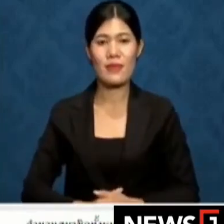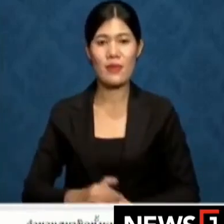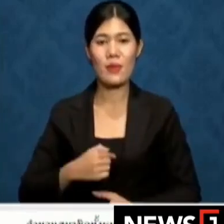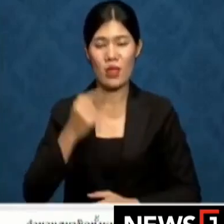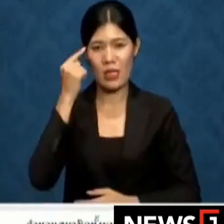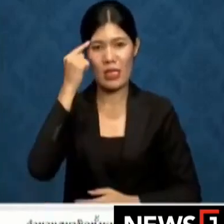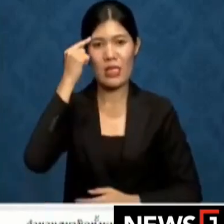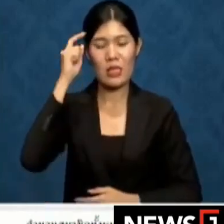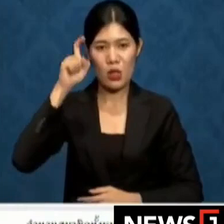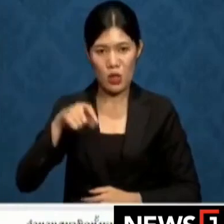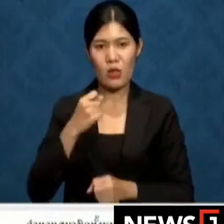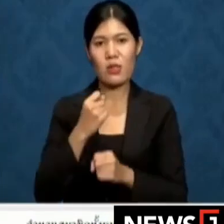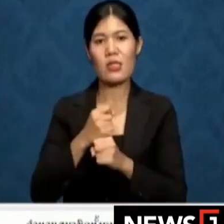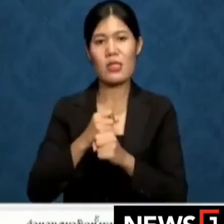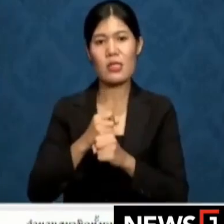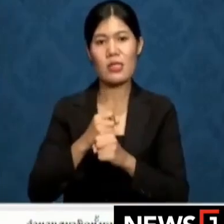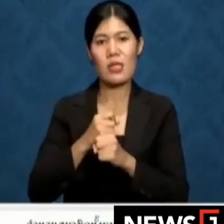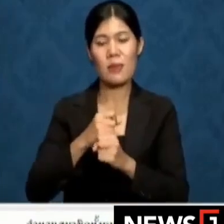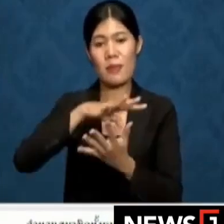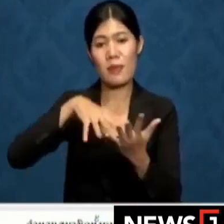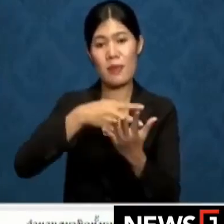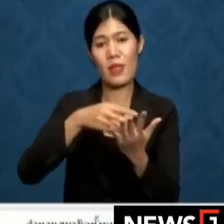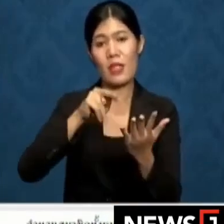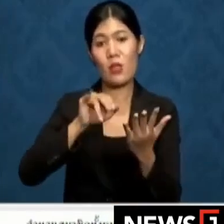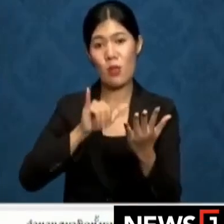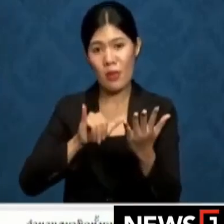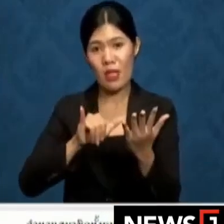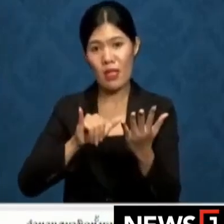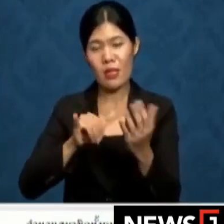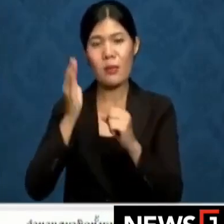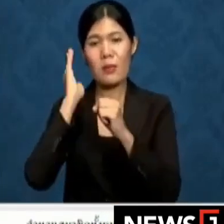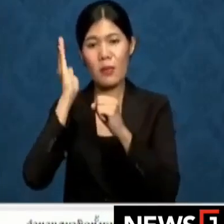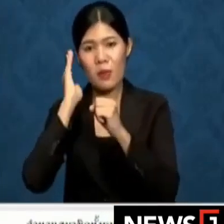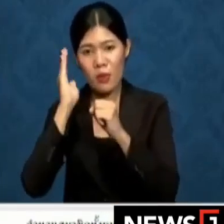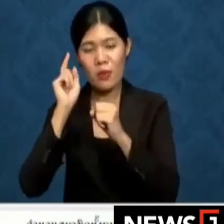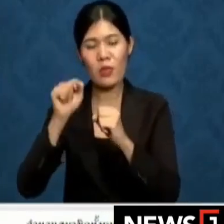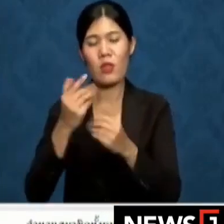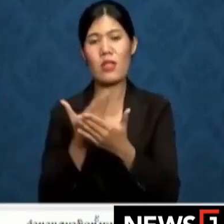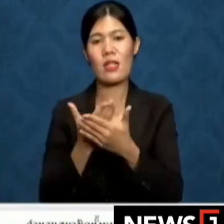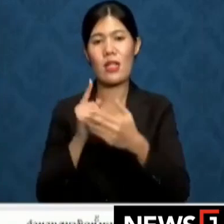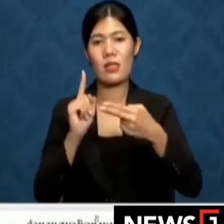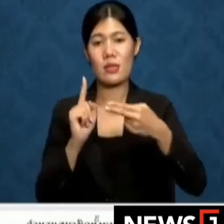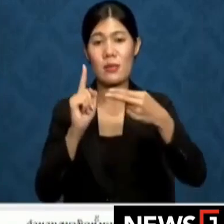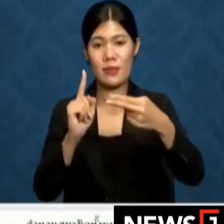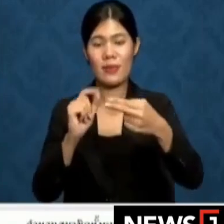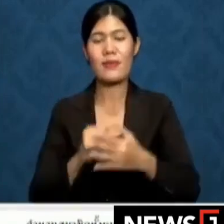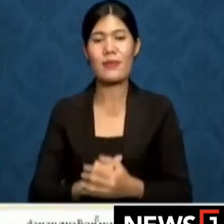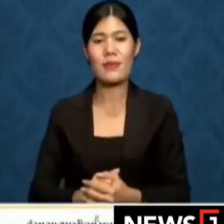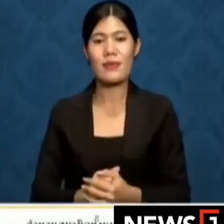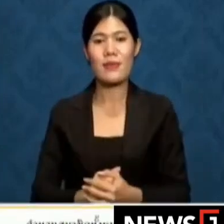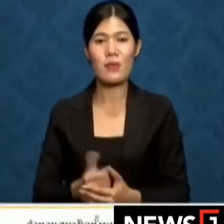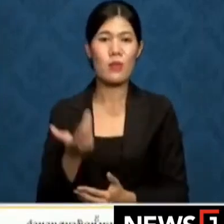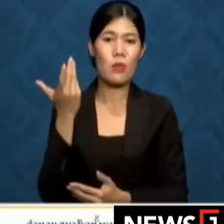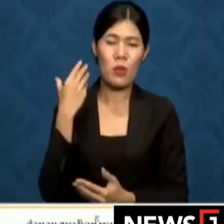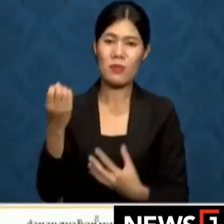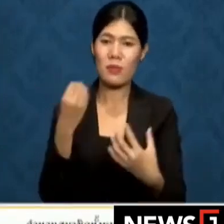7นะฮะ Digital walletเป็นพายุหมุนไปสู่หลุมดำเพราะมีสินค้าจากจีนเข้ามาดูดพายุหมุนแต่โครงการ